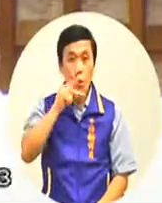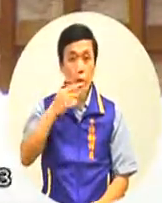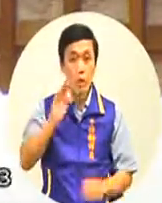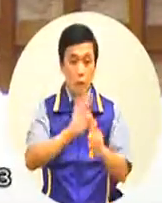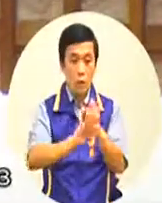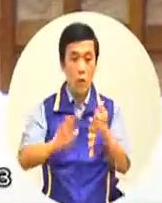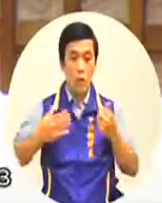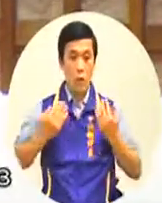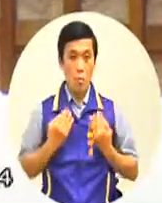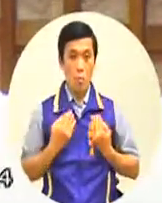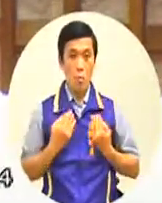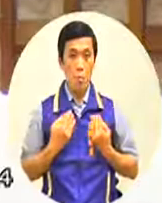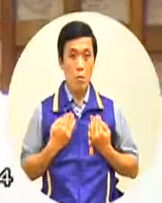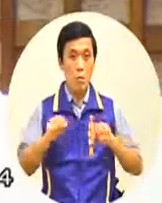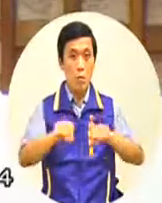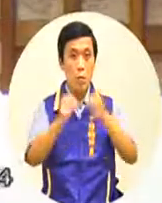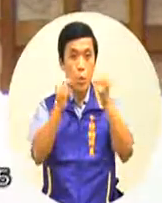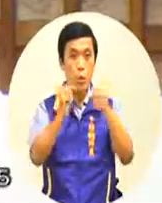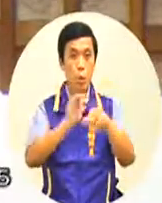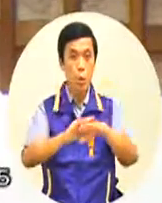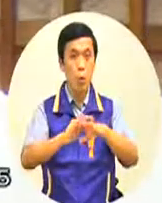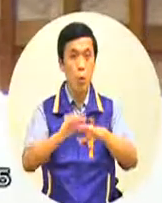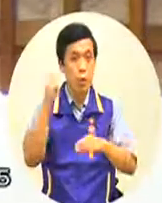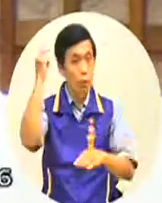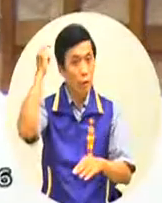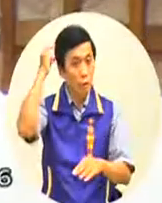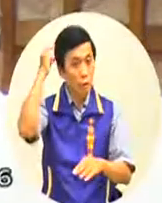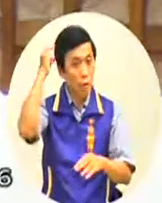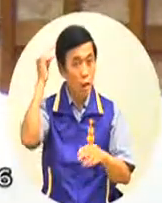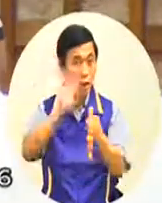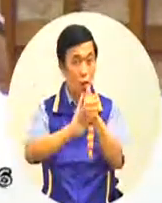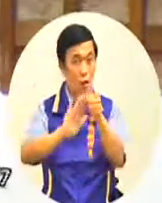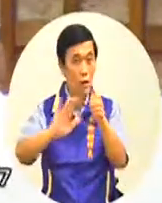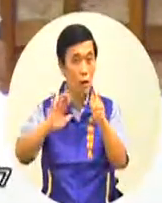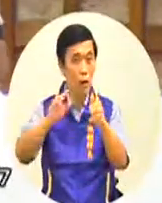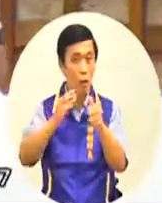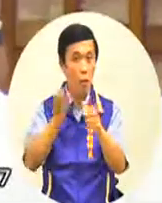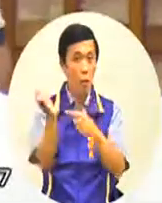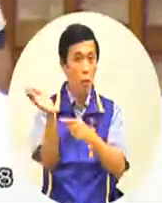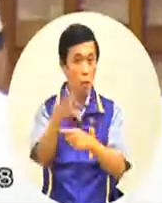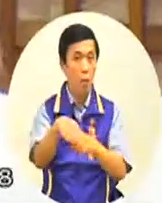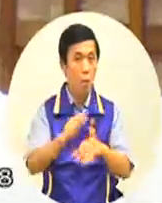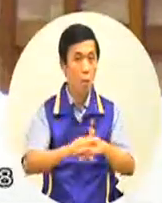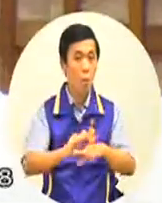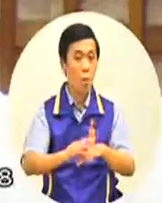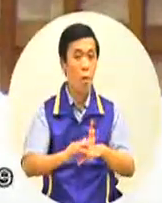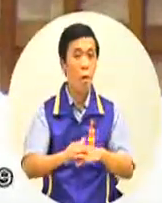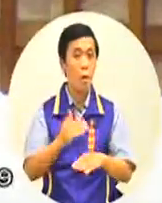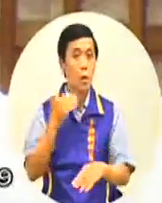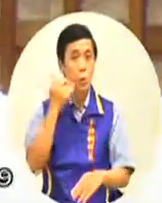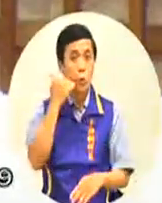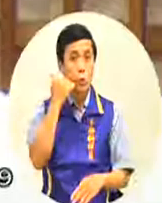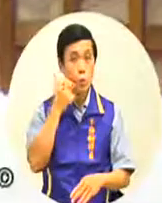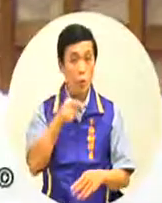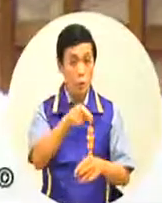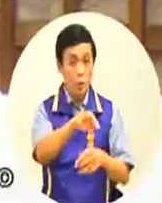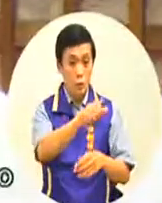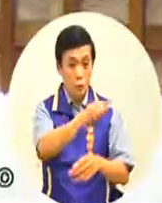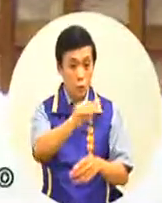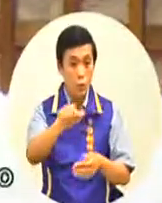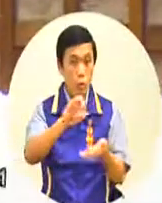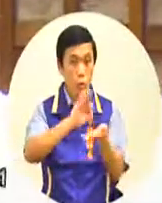啊，脑细胞会脑死呢。本来有救吼，若未晓操作这个物件的